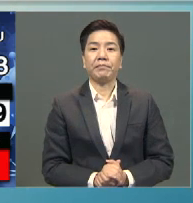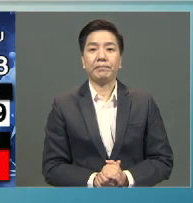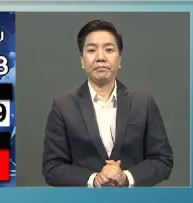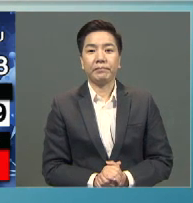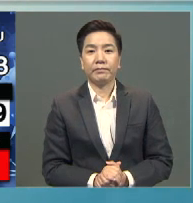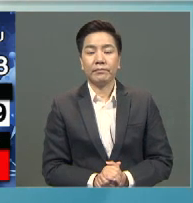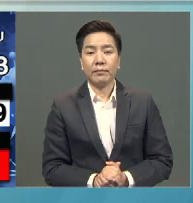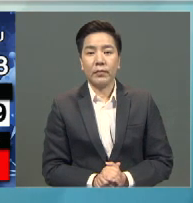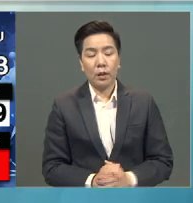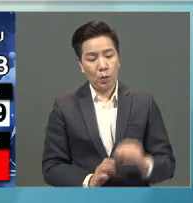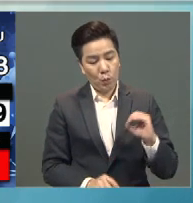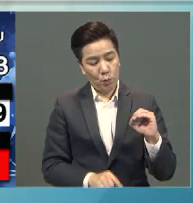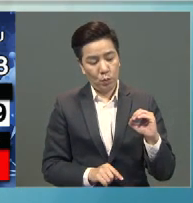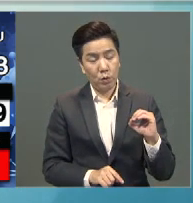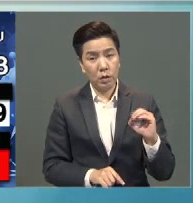มีความเป็นศูนย์นี้นอกจากจะทำให้เราสบายใจแล้วแต่ไม่ใช่เราจะต้องยึดติดกับตัวเลขเป็นสู่นี้ไปตลอดนะครับแล้วปล่อยให้มีตัวเลขบวกได้อย่างชายหน้าอย่างจีนยังสิบนะครับหรือเป็นหลักเหรออ่าหลายสิบเนี่ยเรายังพอไหวนะครับ